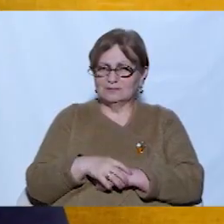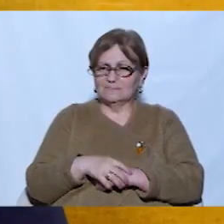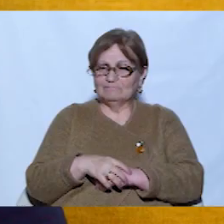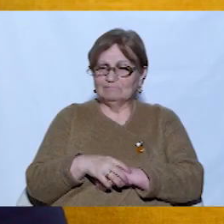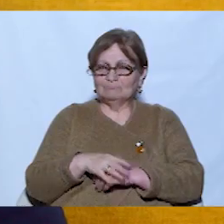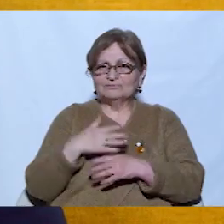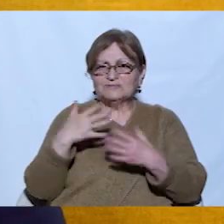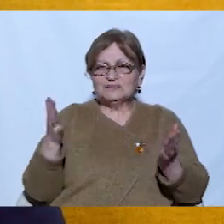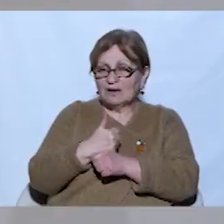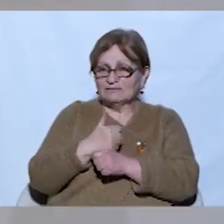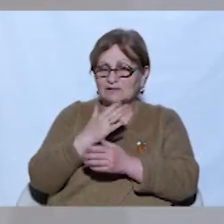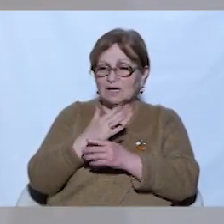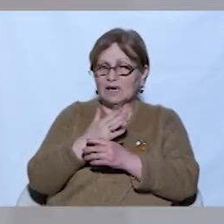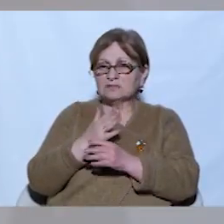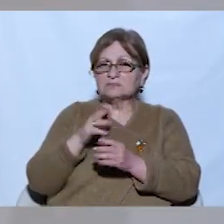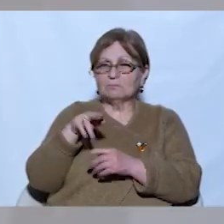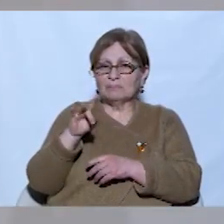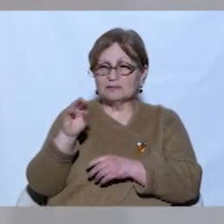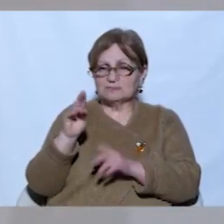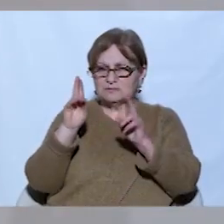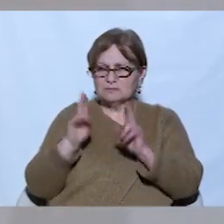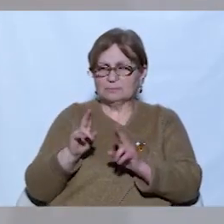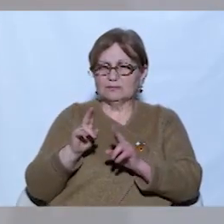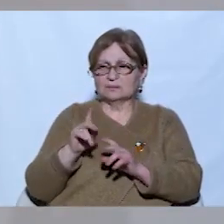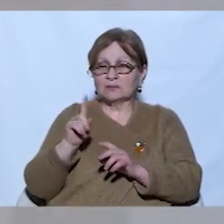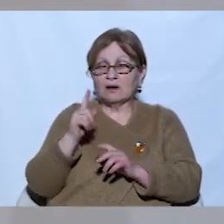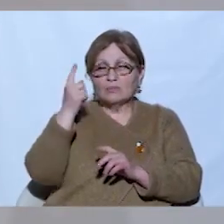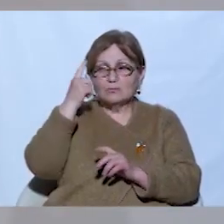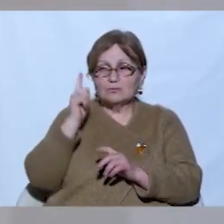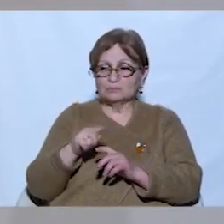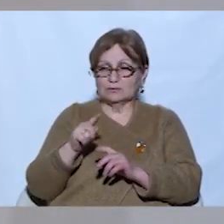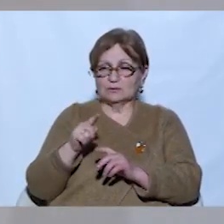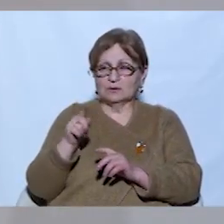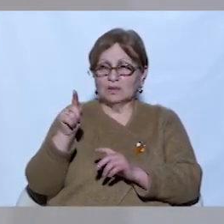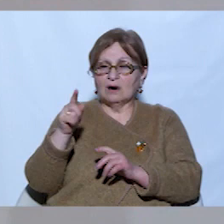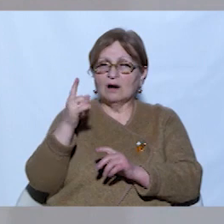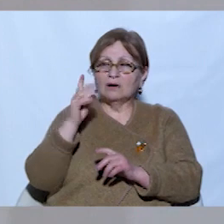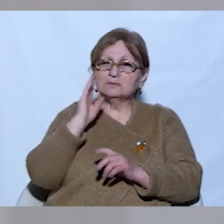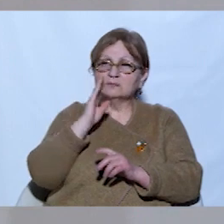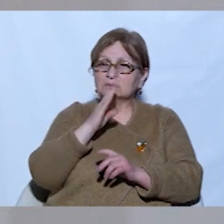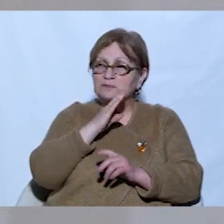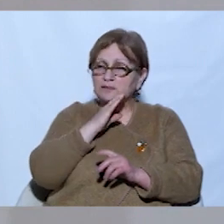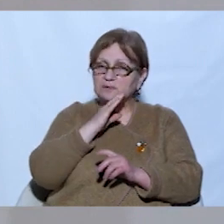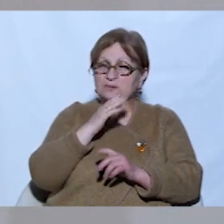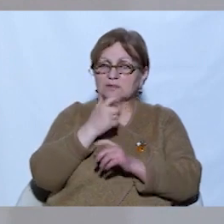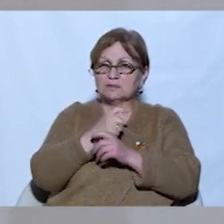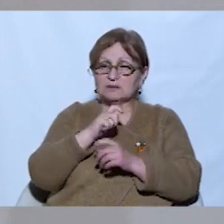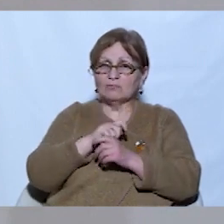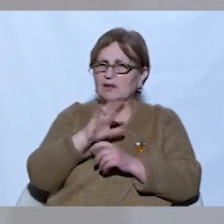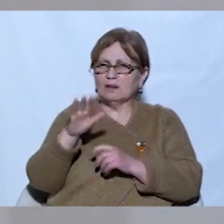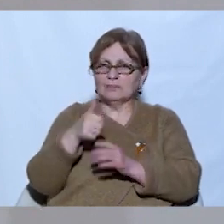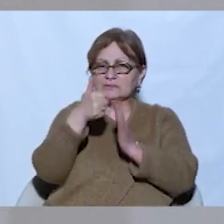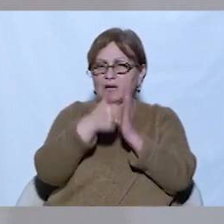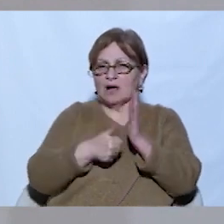გრძნობენ, კი ბატონო, ნამდვილად კარგად. თავარი არის პრინციპი, აი ეს აღწის, რაც მშობელს ძალიან ესე კარგად უნდა ქონდეს, რომ ის